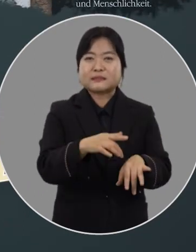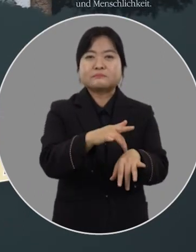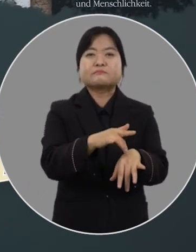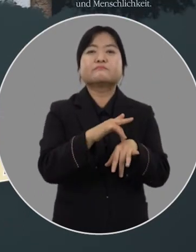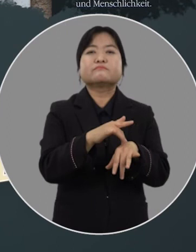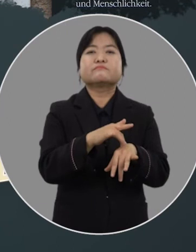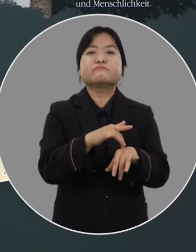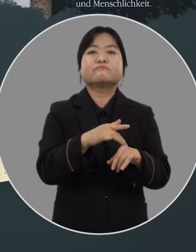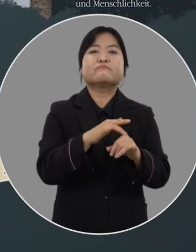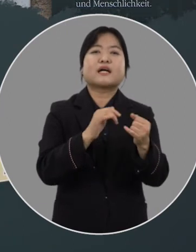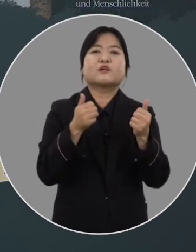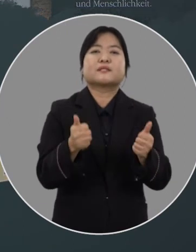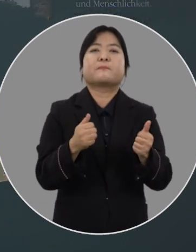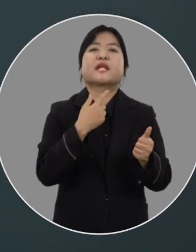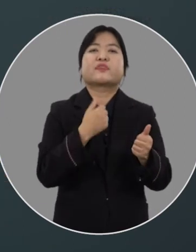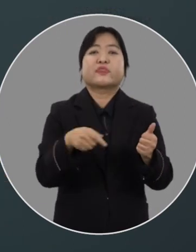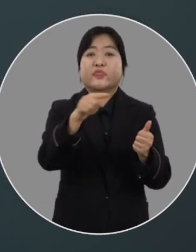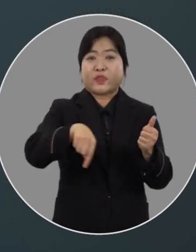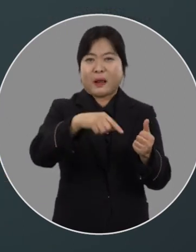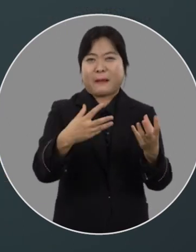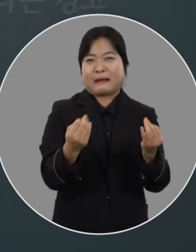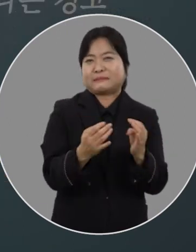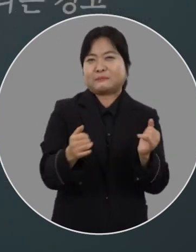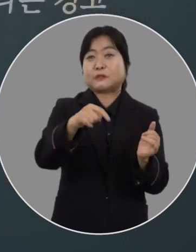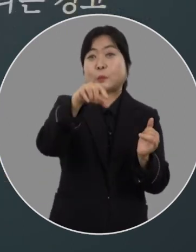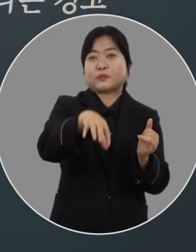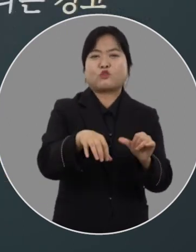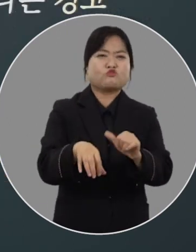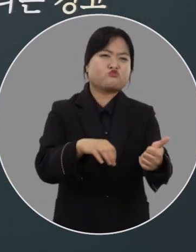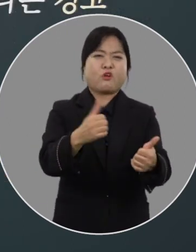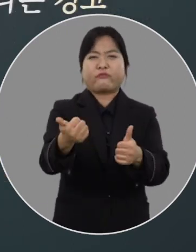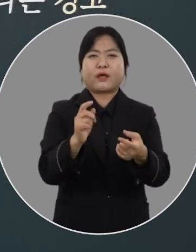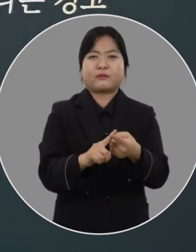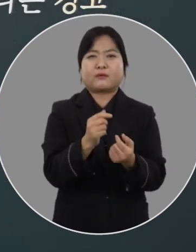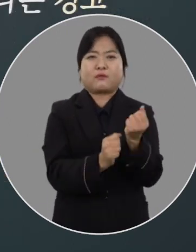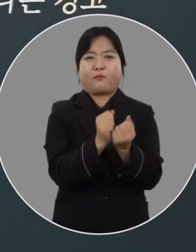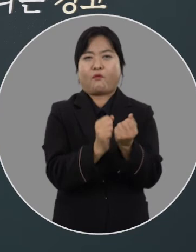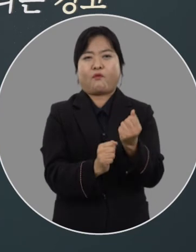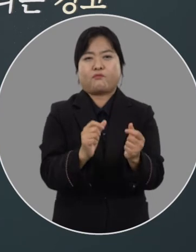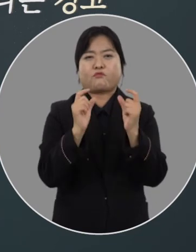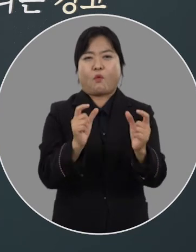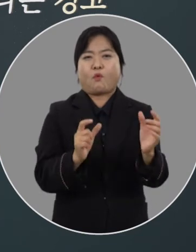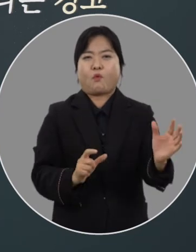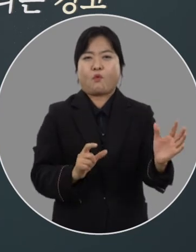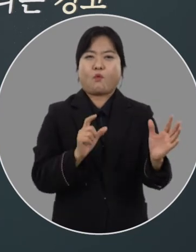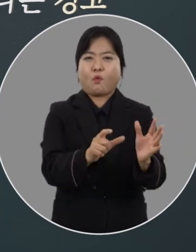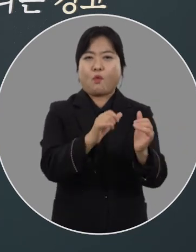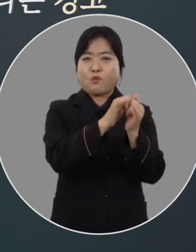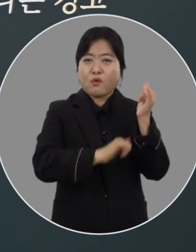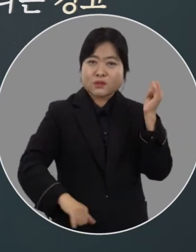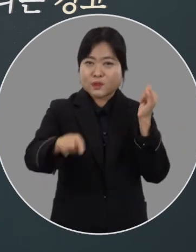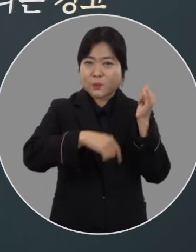그 마녀 재판이 이루어졌던 시기에 얼마나 많은 사람들이 그곳에서 죽어 나갔는지에 대한 것과 역사